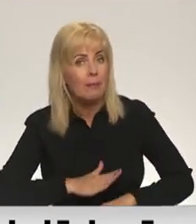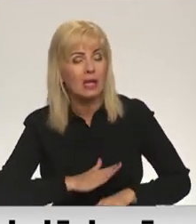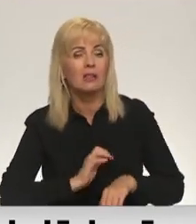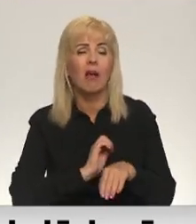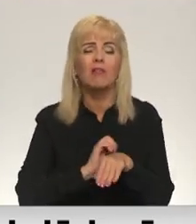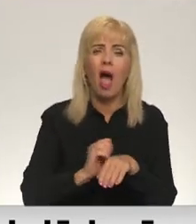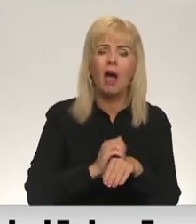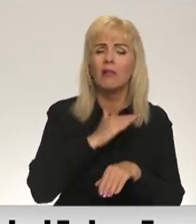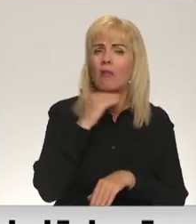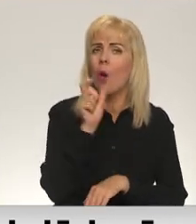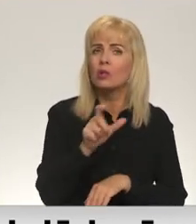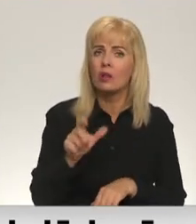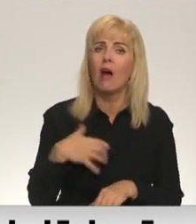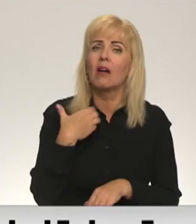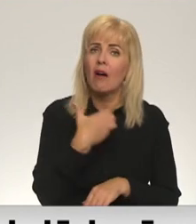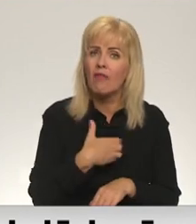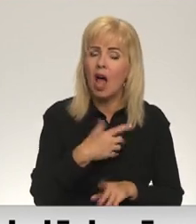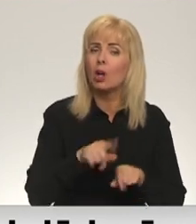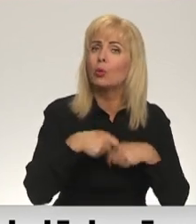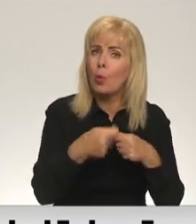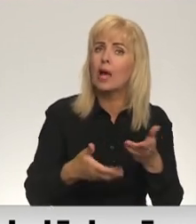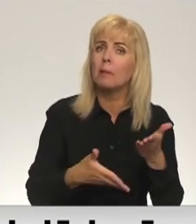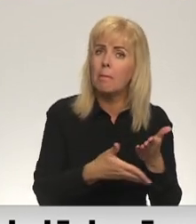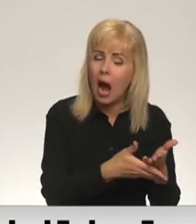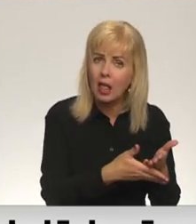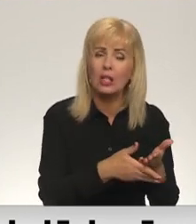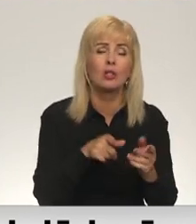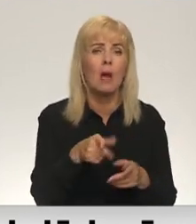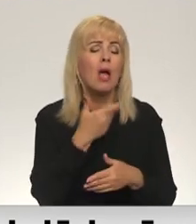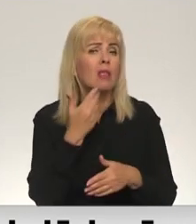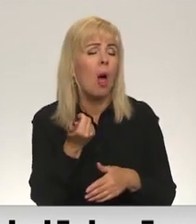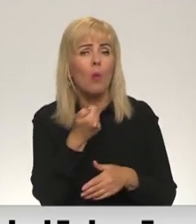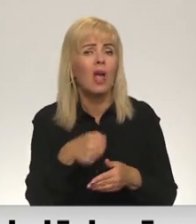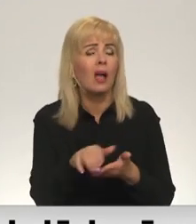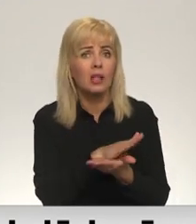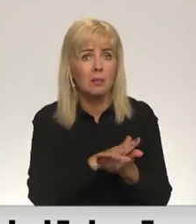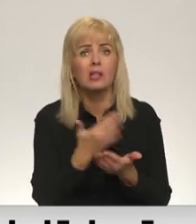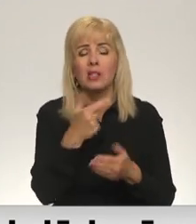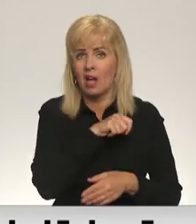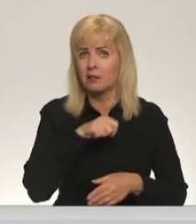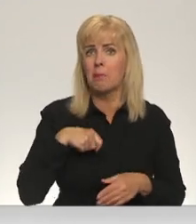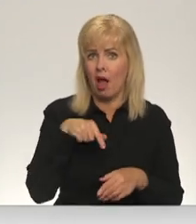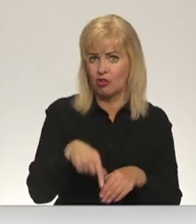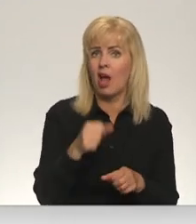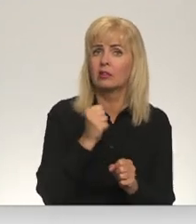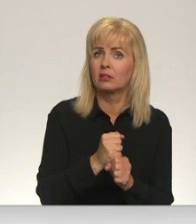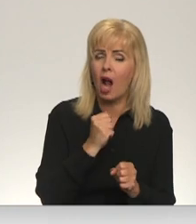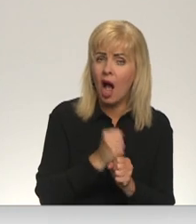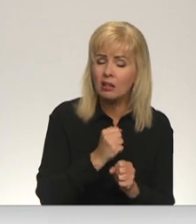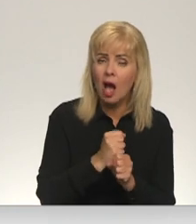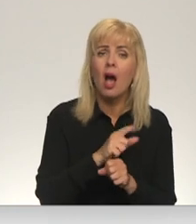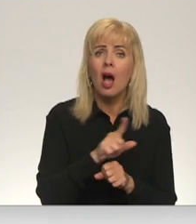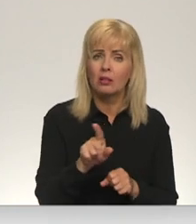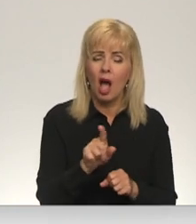daudz cilvēku, kam vajag šo palīdzību un kas gaida faktiski uz to, tā nav bijis nekad, ja, cik es strādāju. Un tas